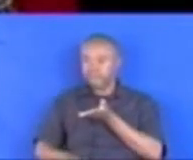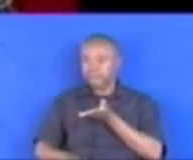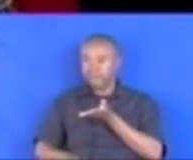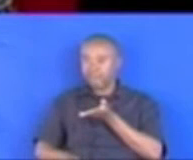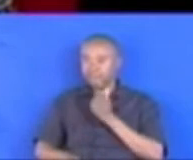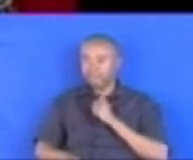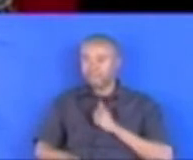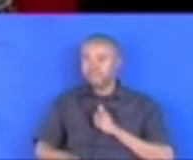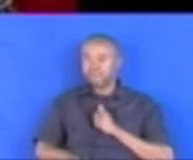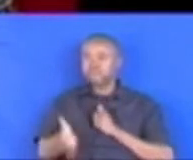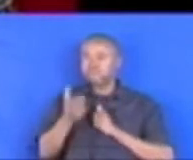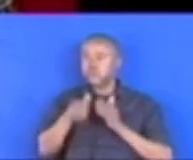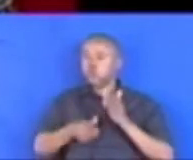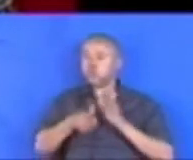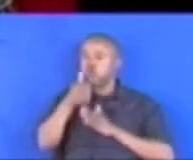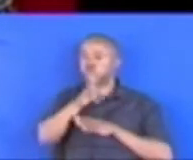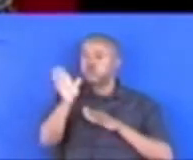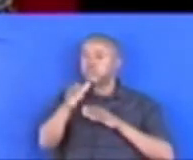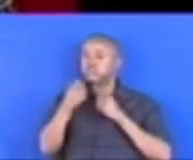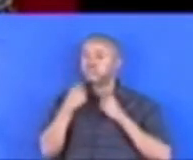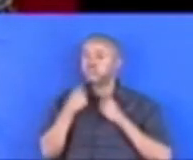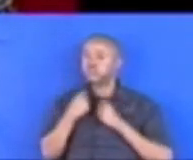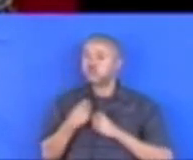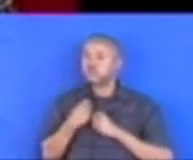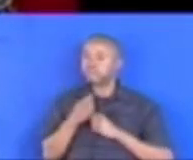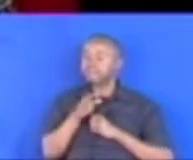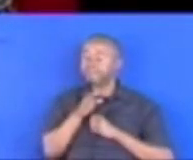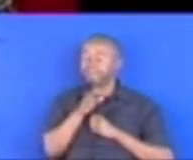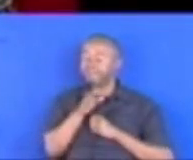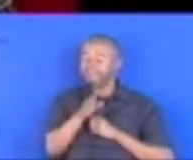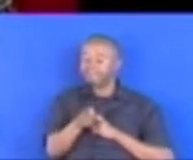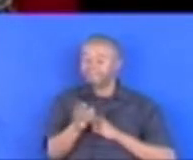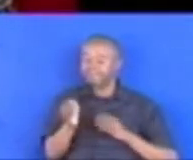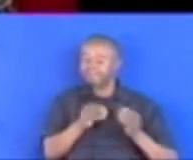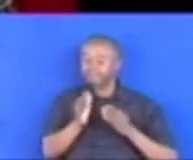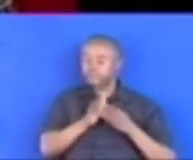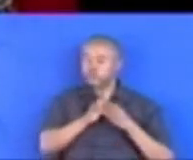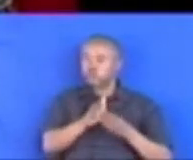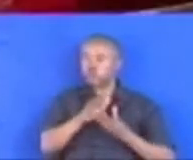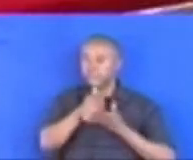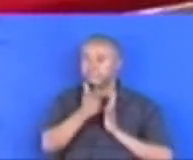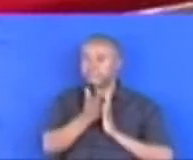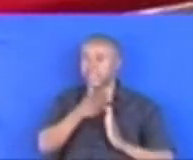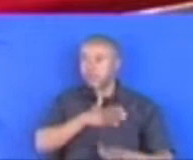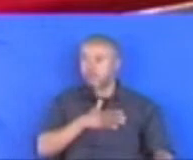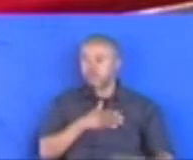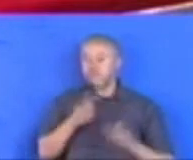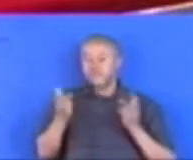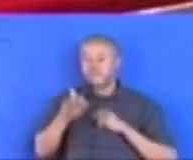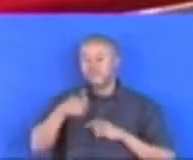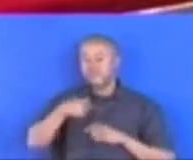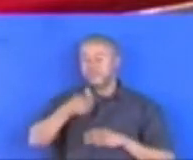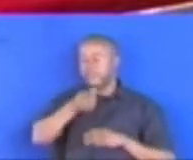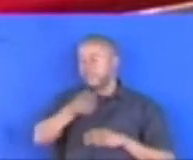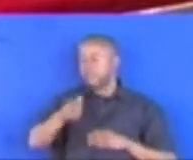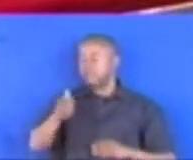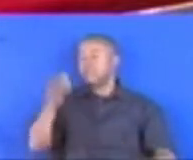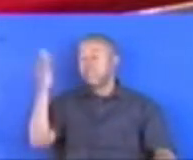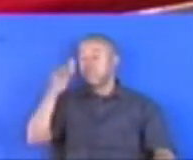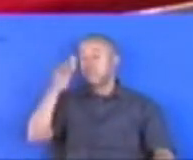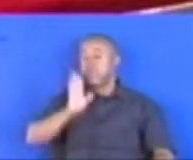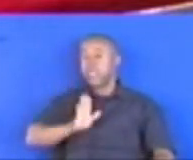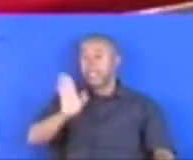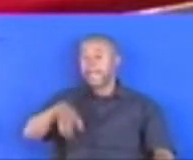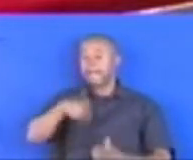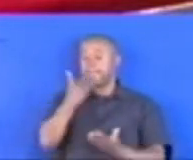ya Muungano wa Tanzania, kwa uongozi wake mahiri ambao ni chachu kwenye kuiongoza sekta yangu. Aidha, nampongeza kwa hotuba yake